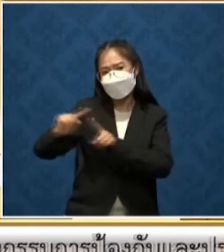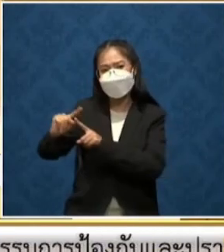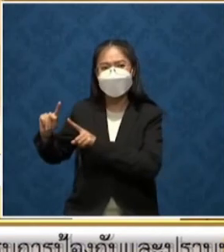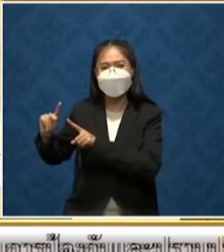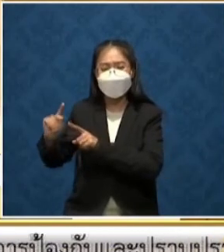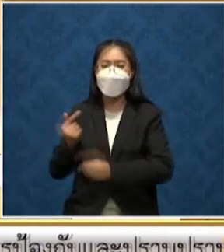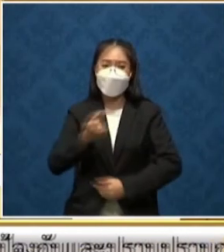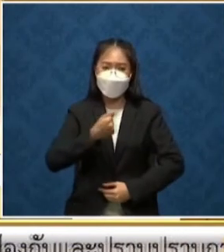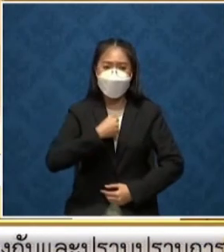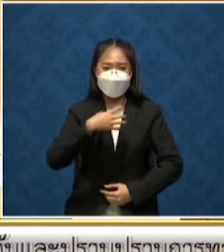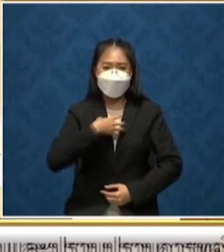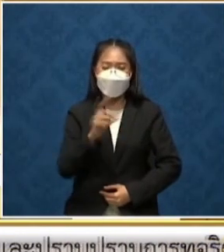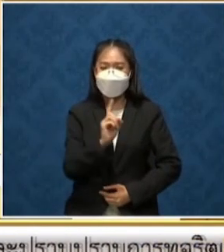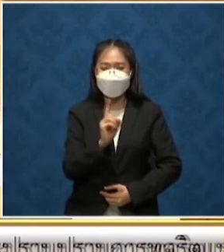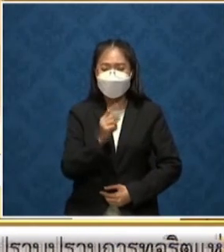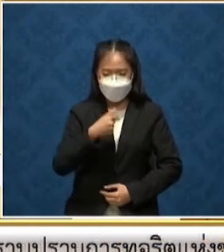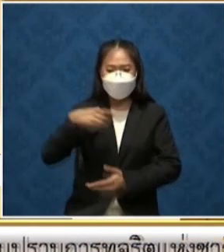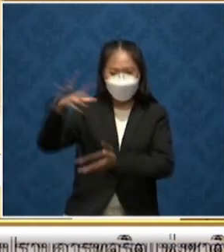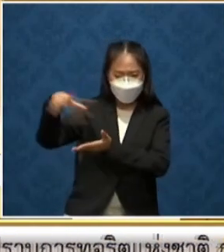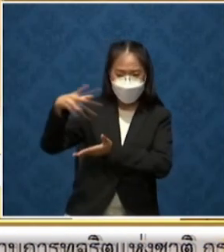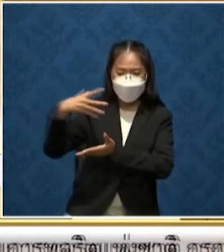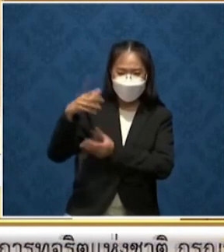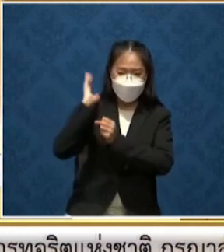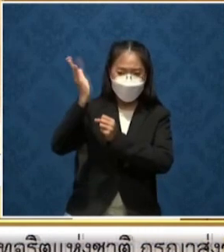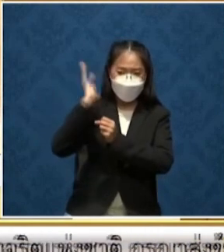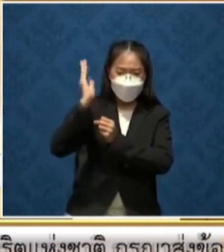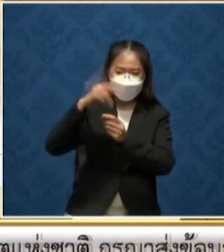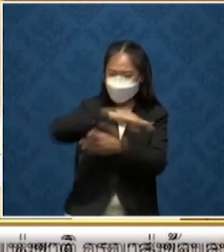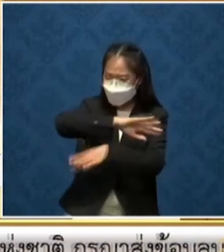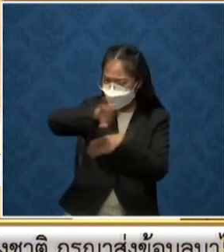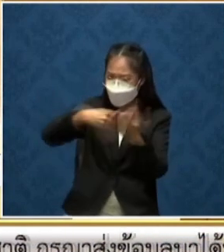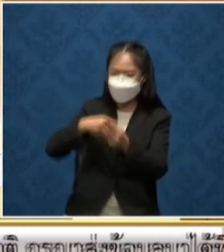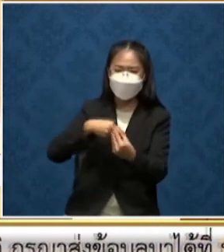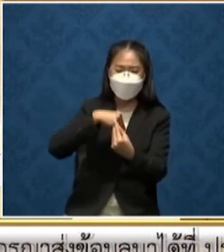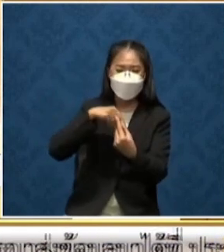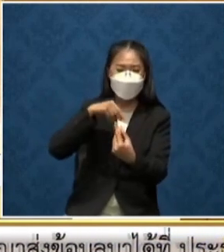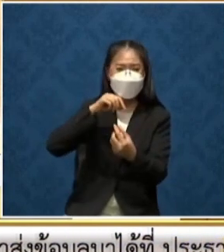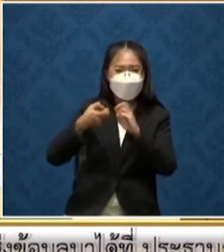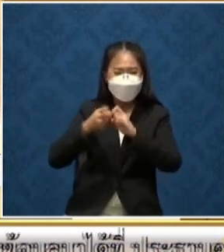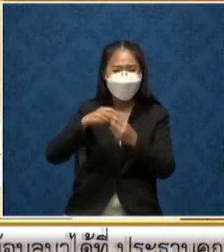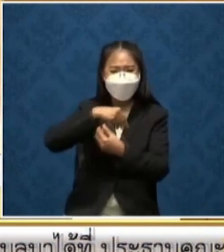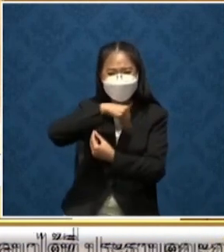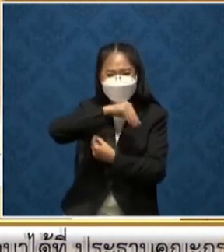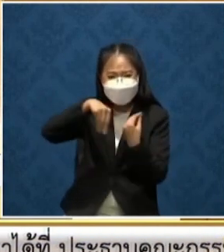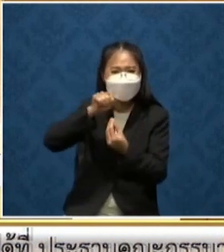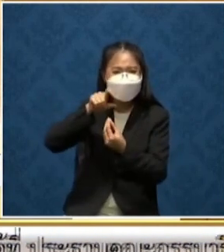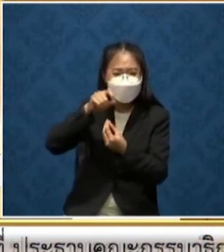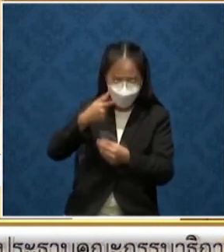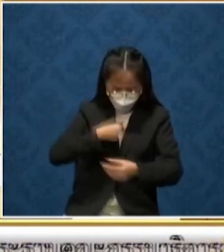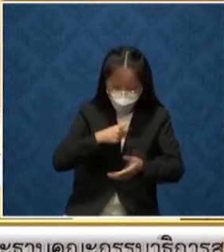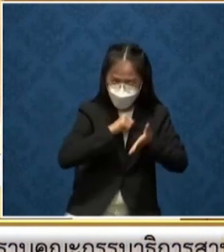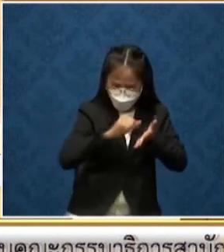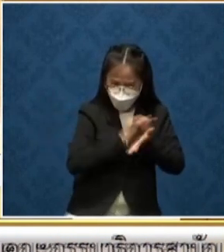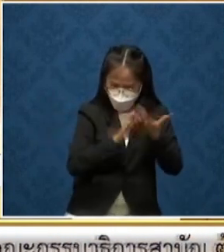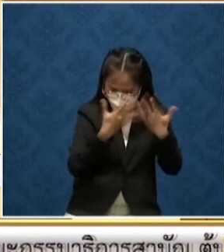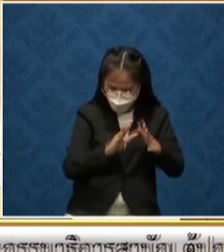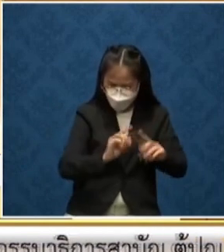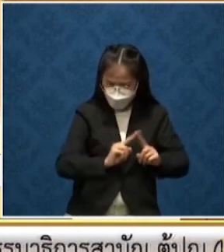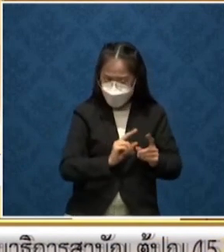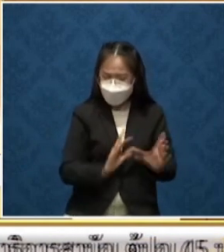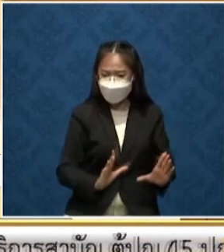อบย้อนหลังว่ามีความเกี่ยวข้องกับเว็บไซต์พนันหรือไม่หลังจากคุณดิวได้โพสต์ Facebook แฉเบนเดมอนห